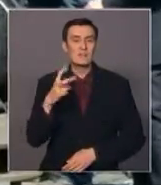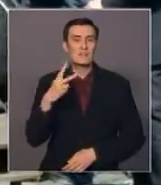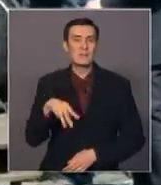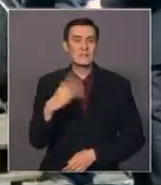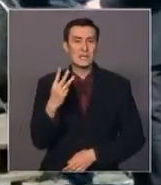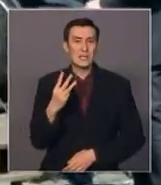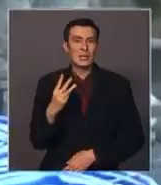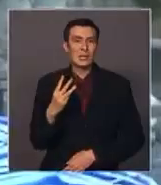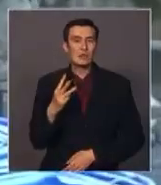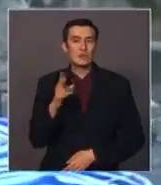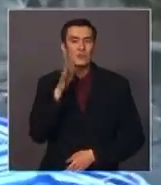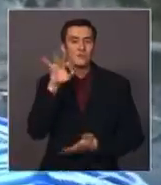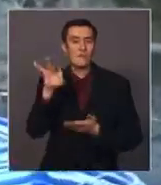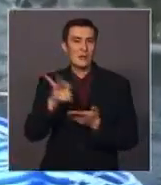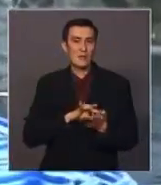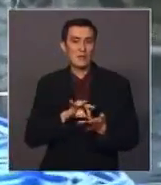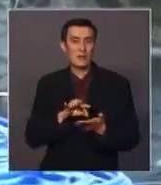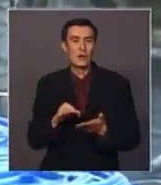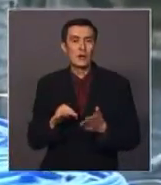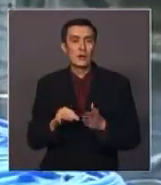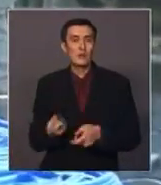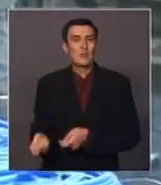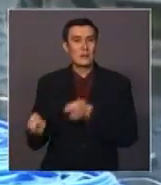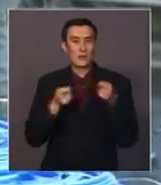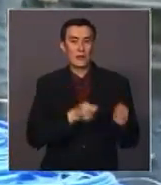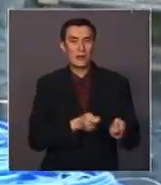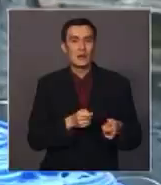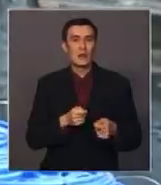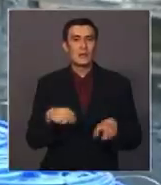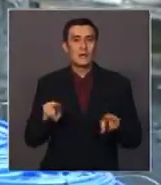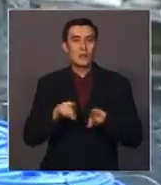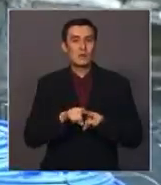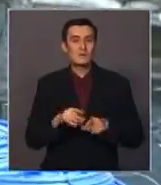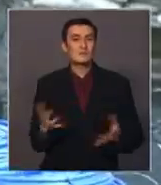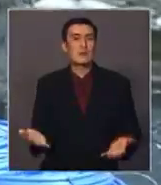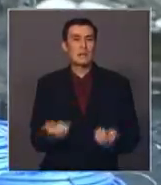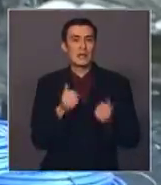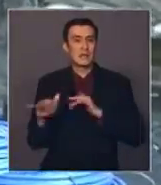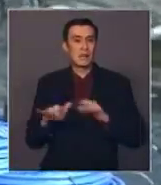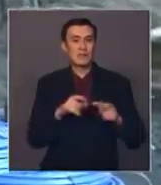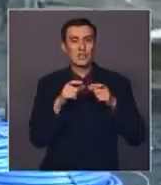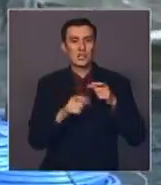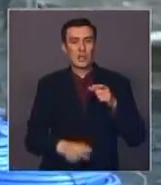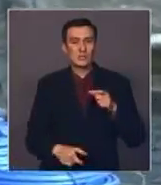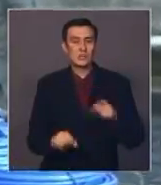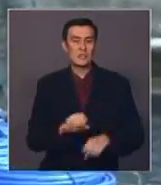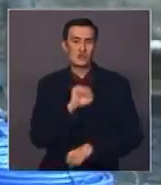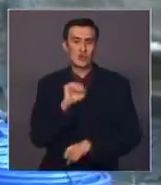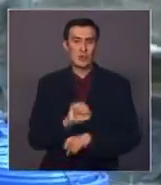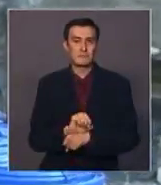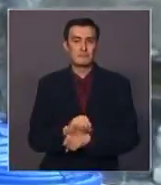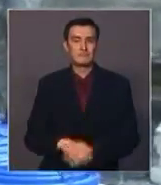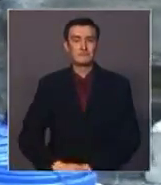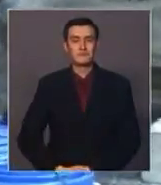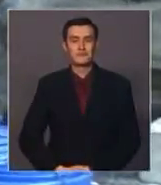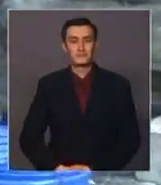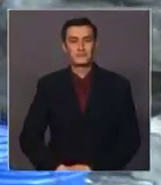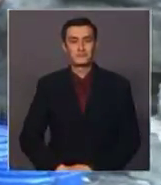223 из них своевременно подняли на поверхность таким образом спасатели операций на шахте завершена